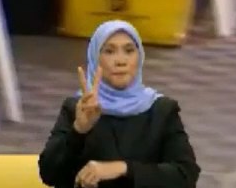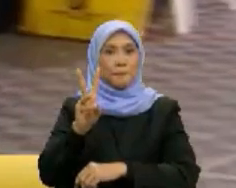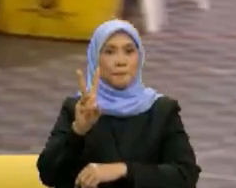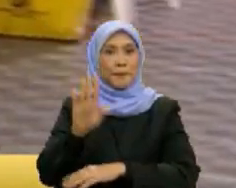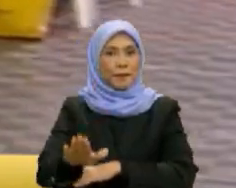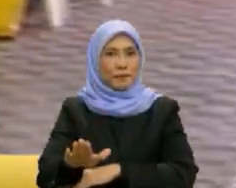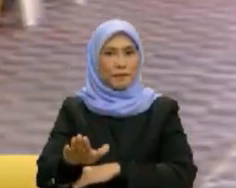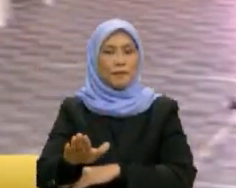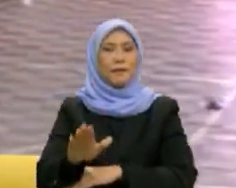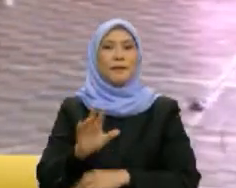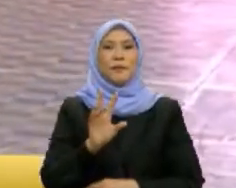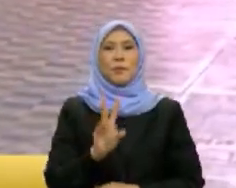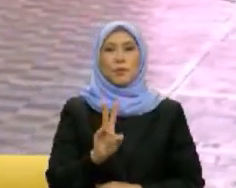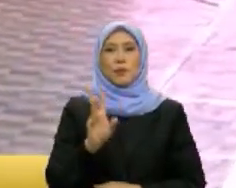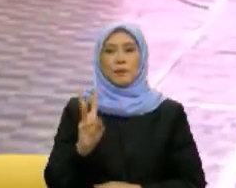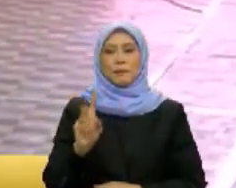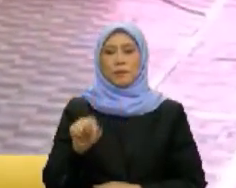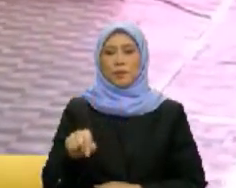petang tadi sebanyak